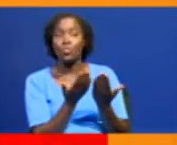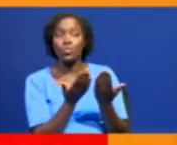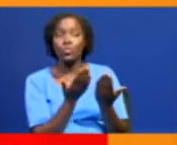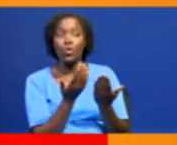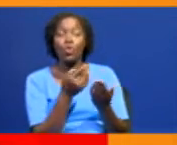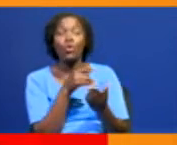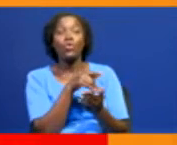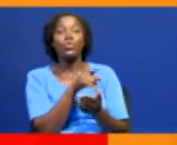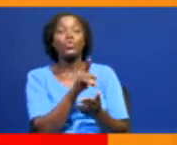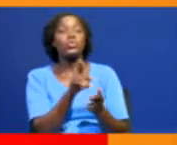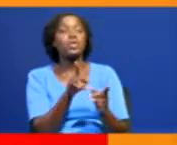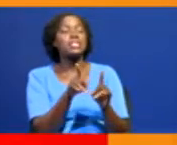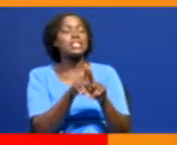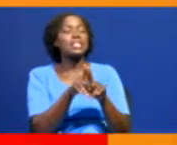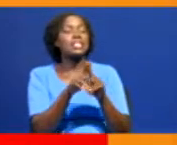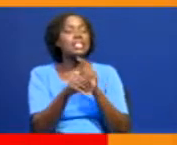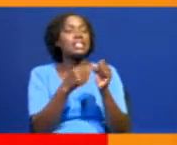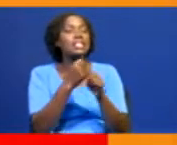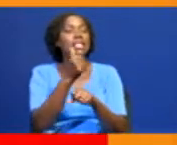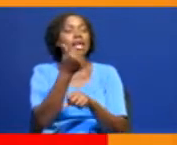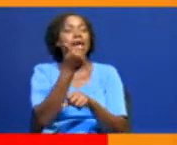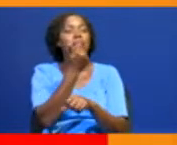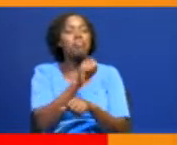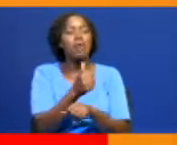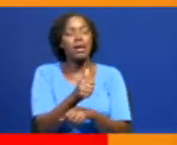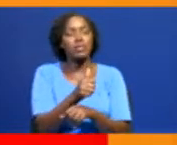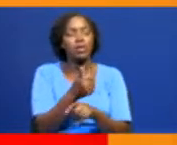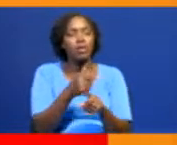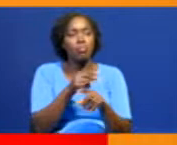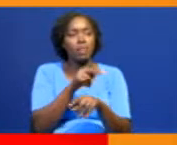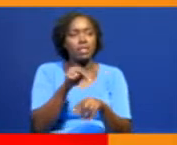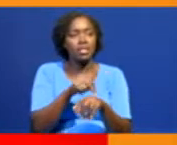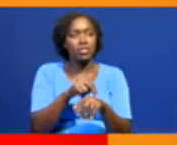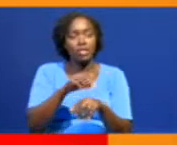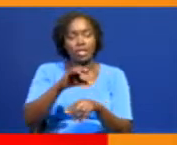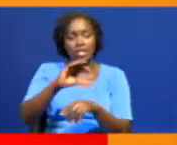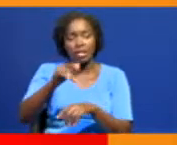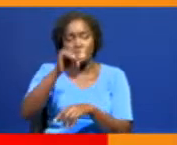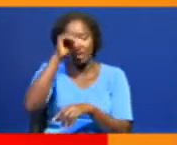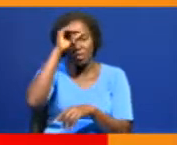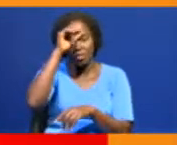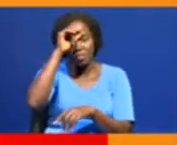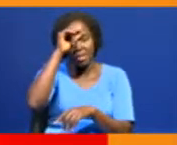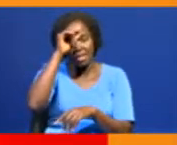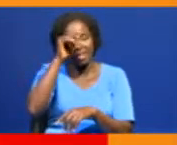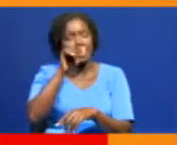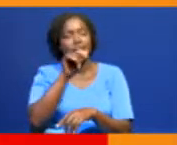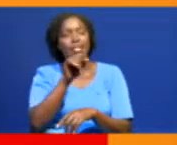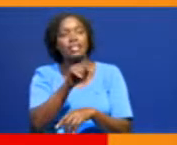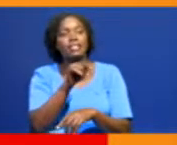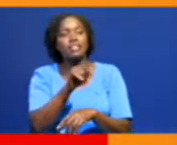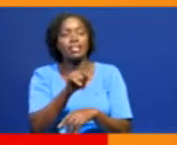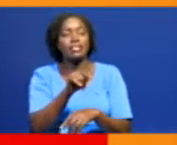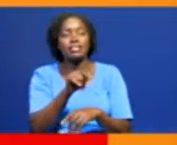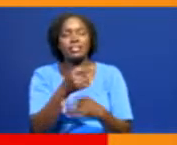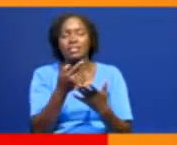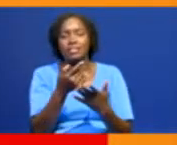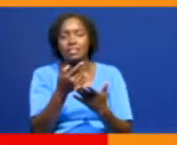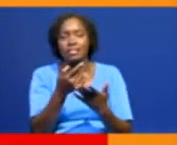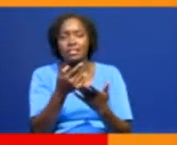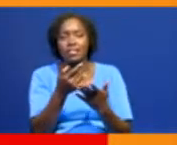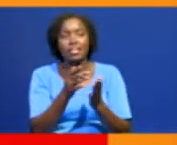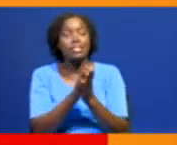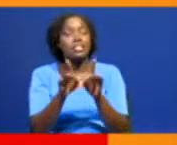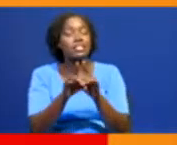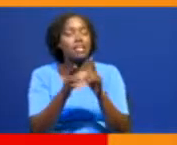kwako bado mwaka haujakamilika, lakini serikali kuu na pia serikali za gatuzi ambazo katika kaunti pia